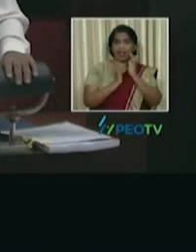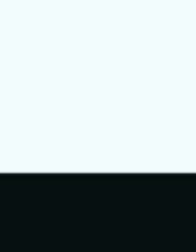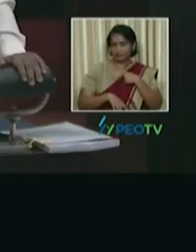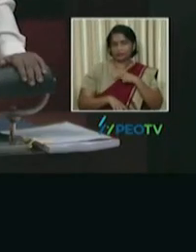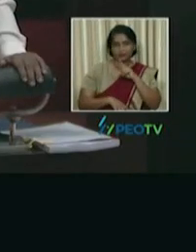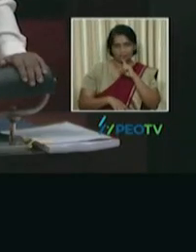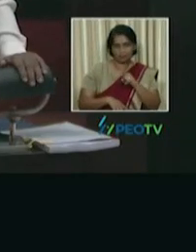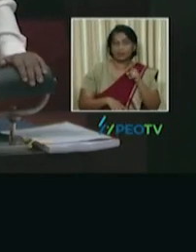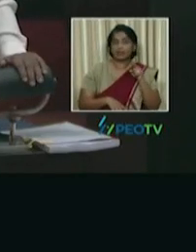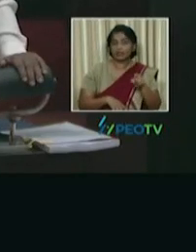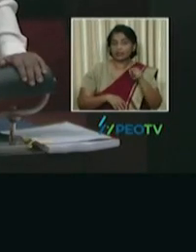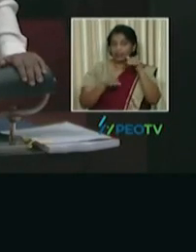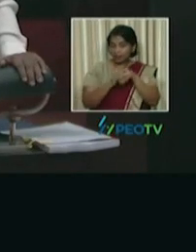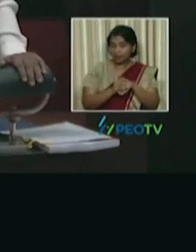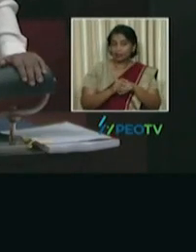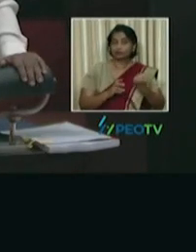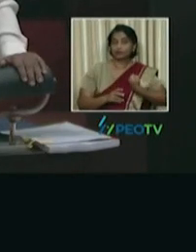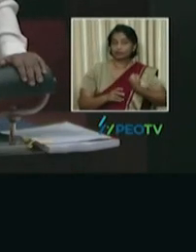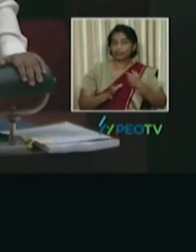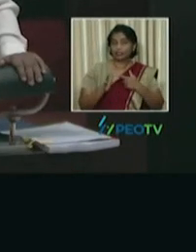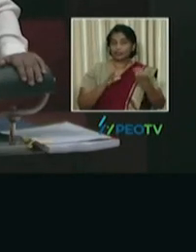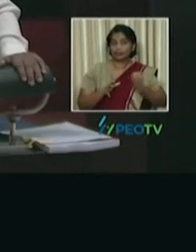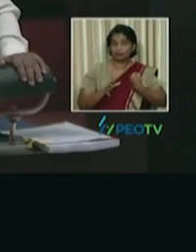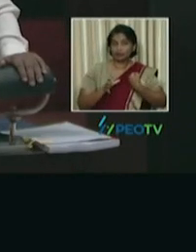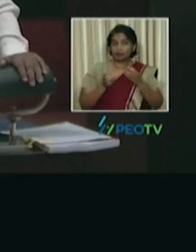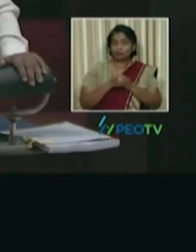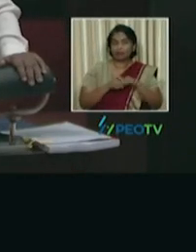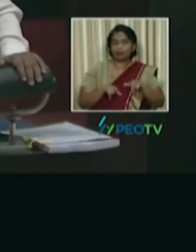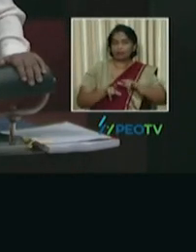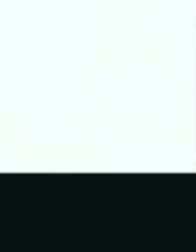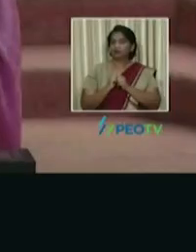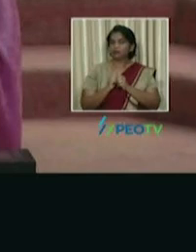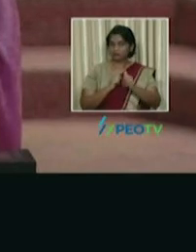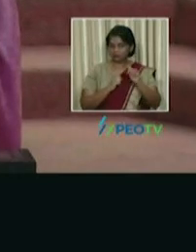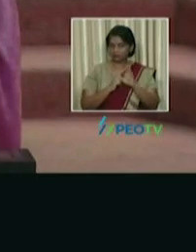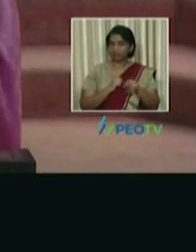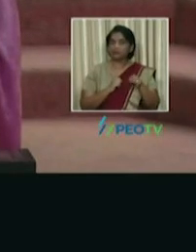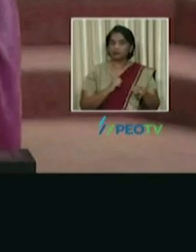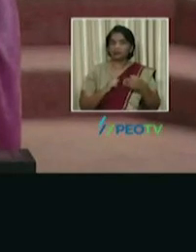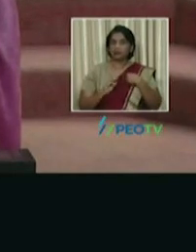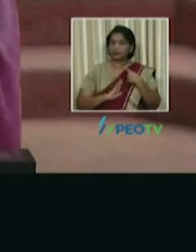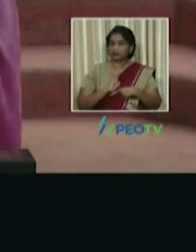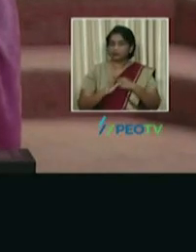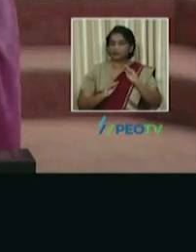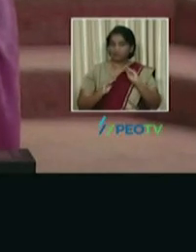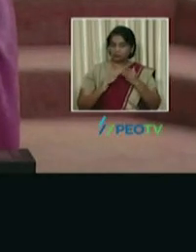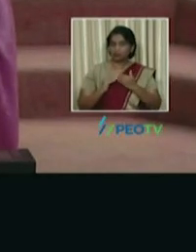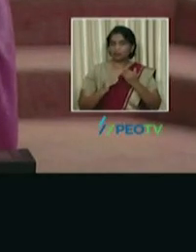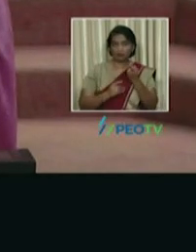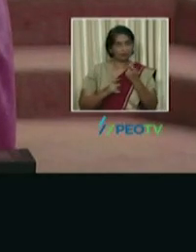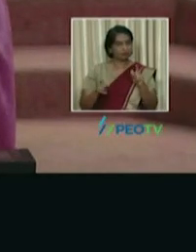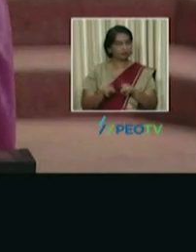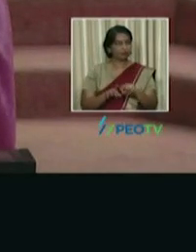දෙන්න බැහැනේ. ඉන්න පසු වෛද්‍යවරුන් ප්‍රමාණයක් දැන් රට අතහැරලා යන තත්ත්වයක ඉන්නේ. ඉතින් අපේ රට යම්කිසි මට්ටමක ආර්ථික